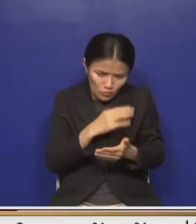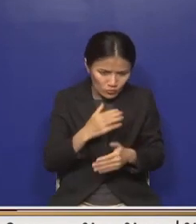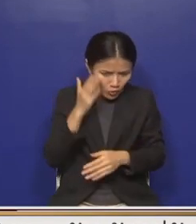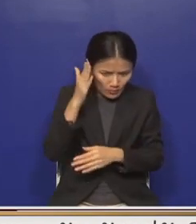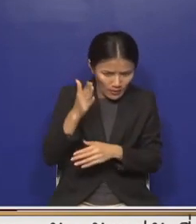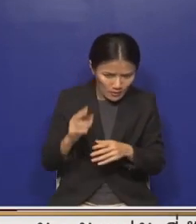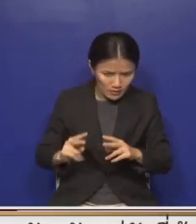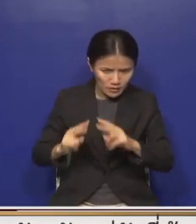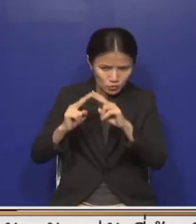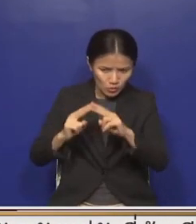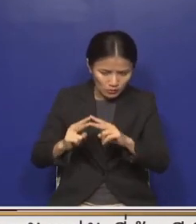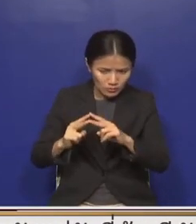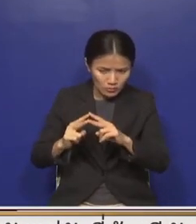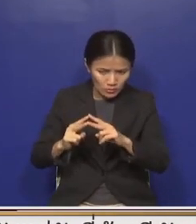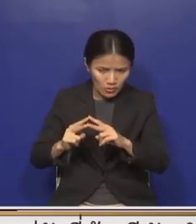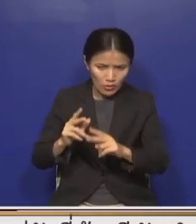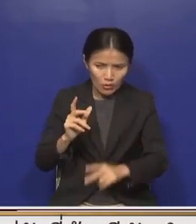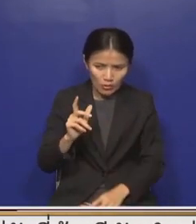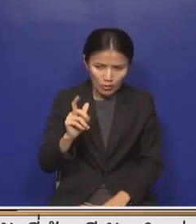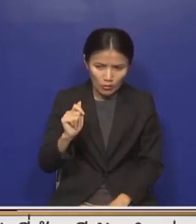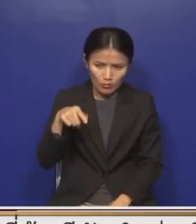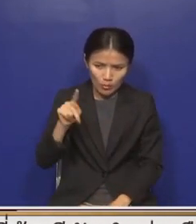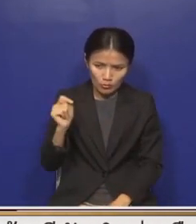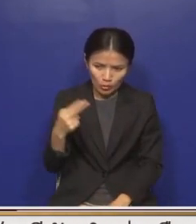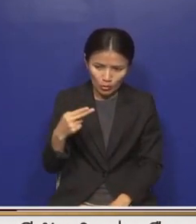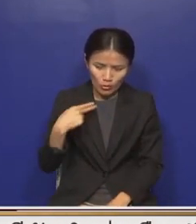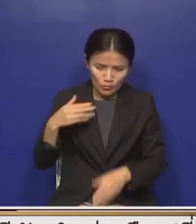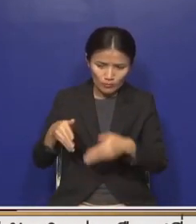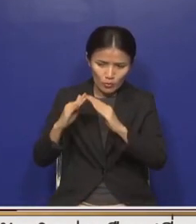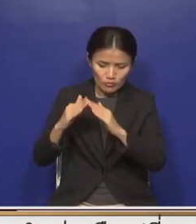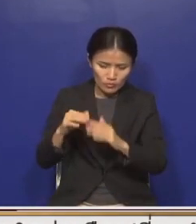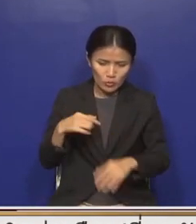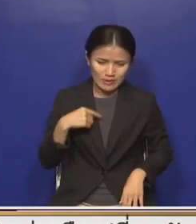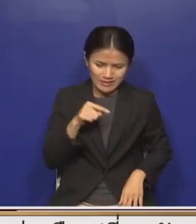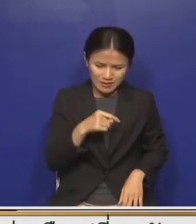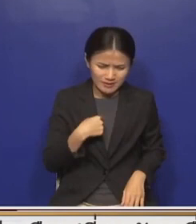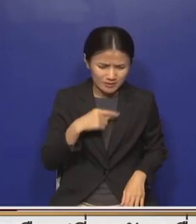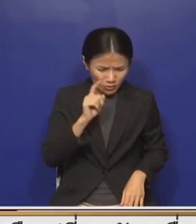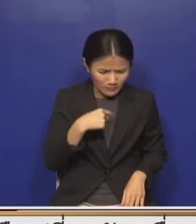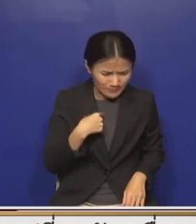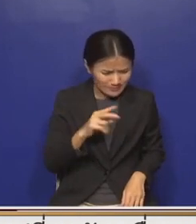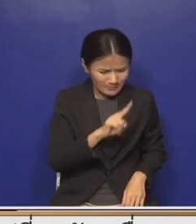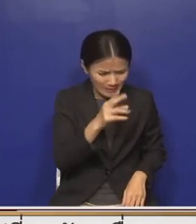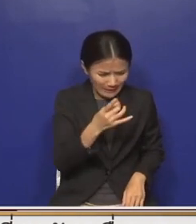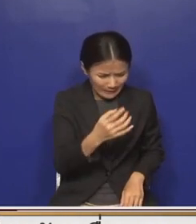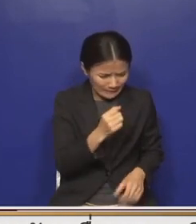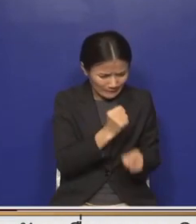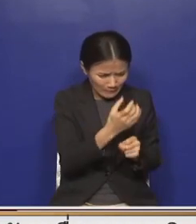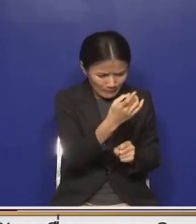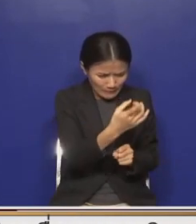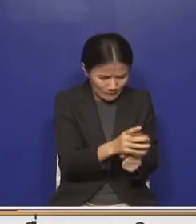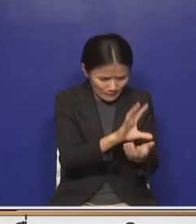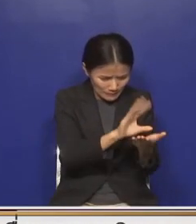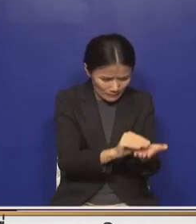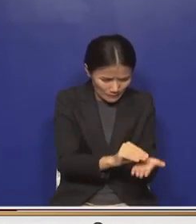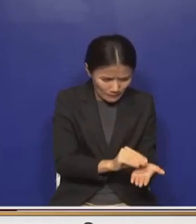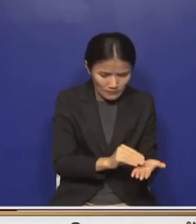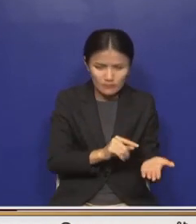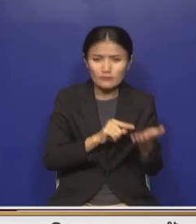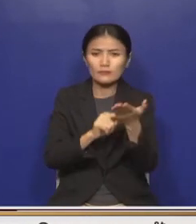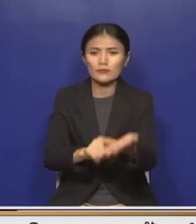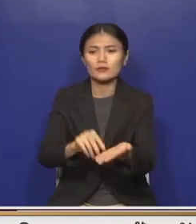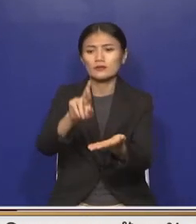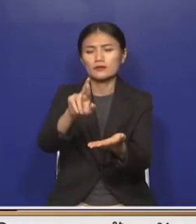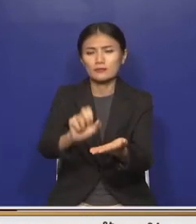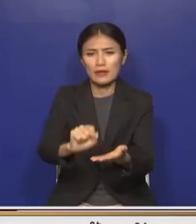รวงทโานงนั้น ควรจะดังดการหาข้มูล และนำเสนอรฐภาอีกทั้งหนึ่งเม